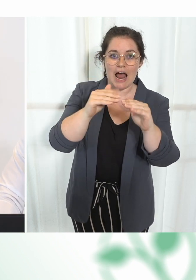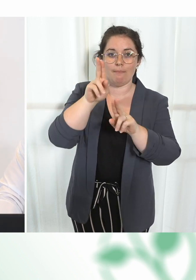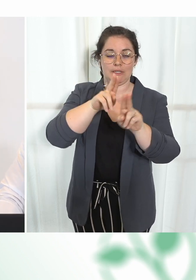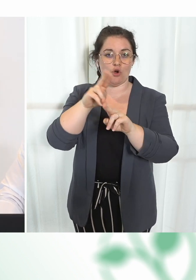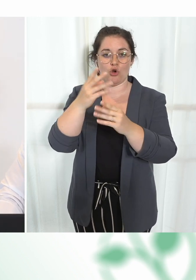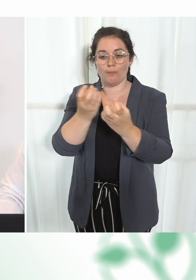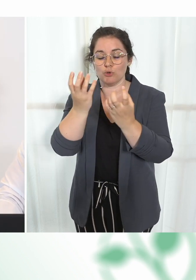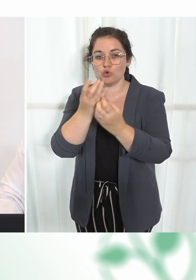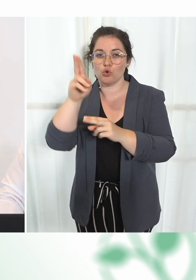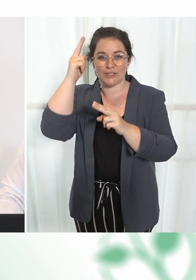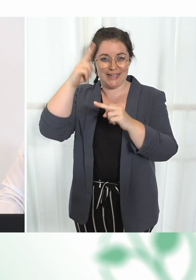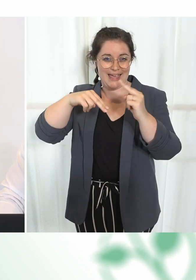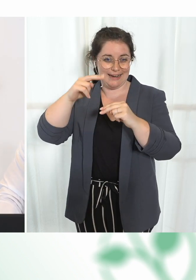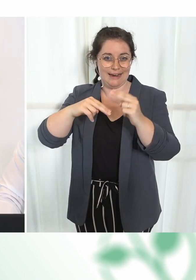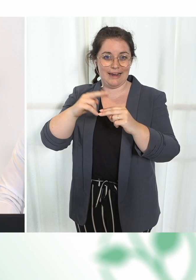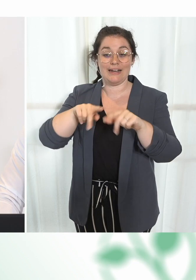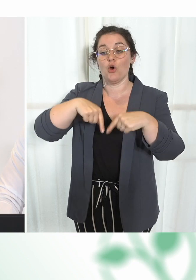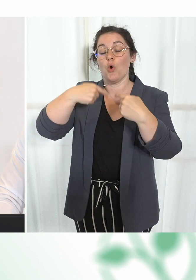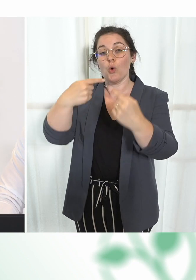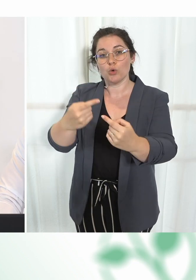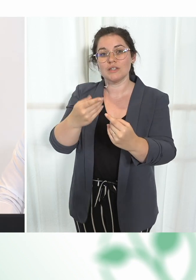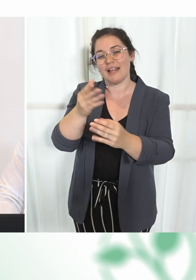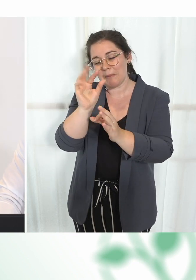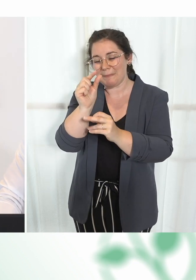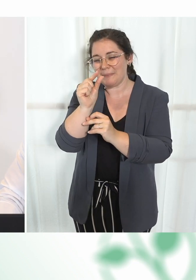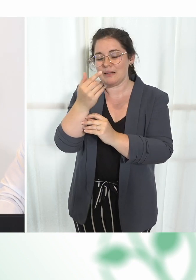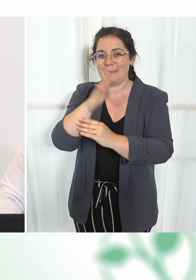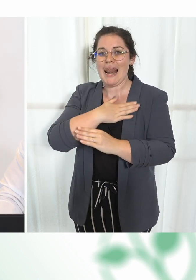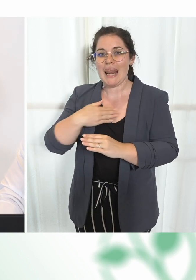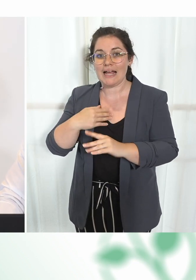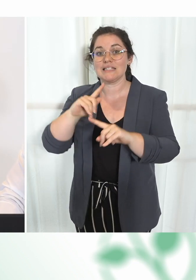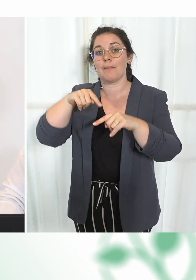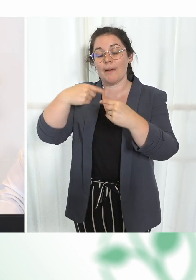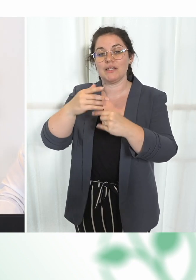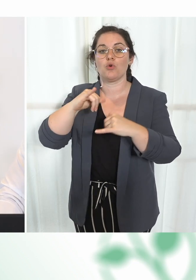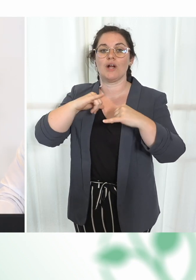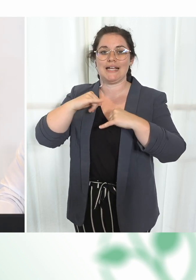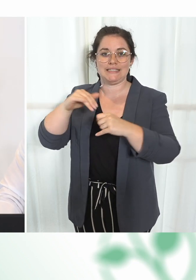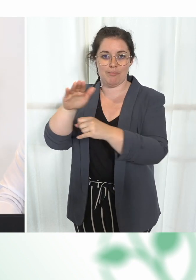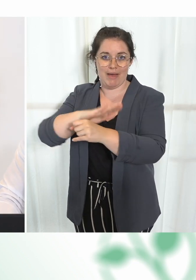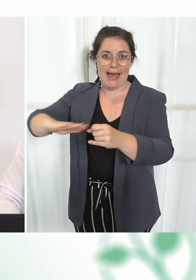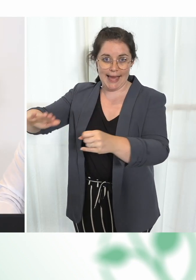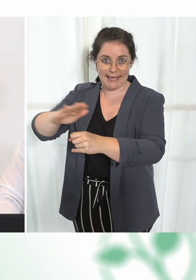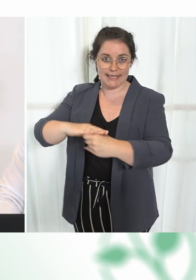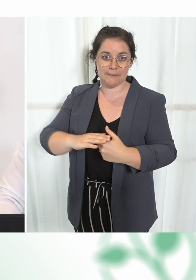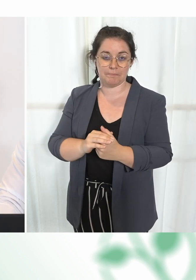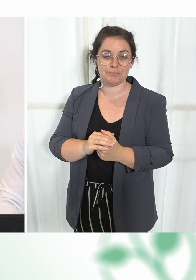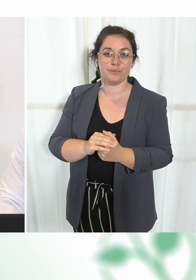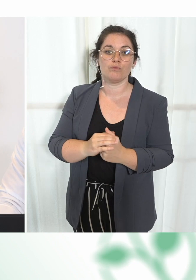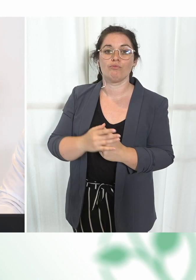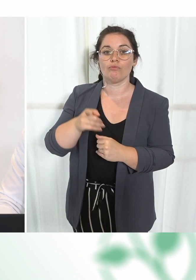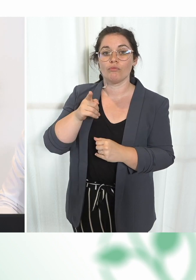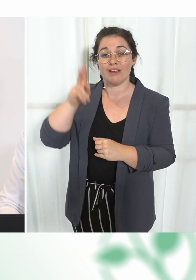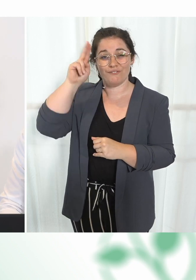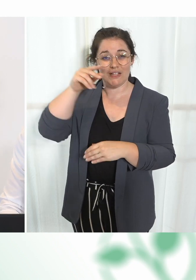und in weiterer Folge, das muss ein bisschen langsamer gehen, aber auch dann der Kassenbereich. Ja? Und der